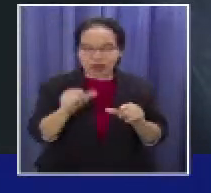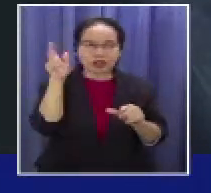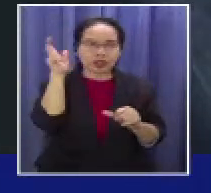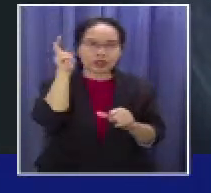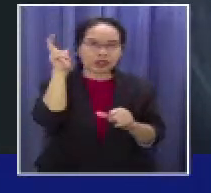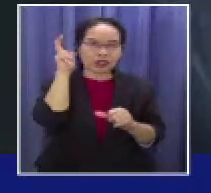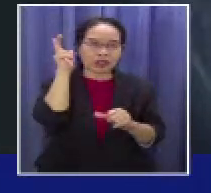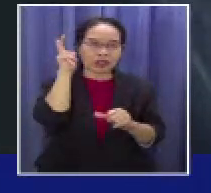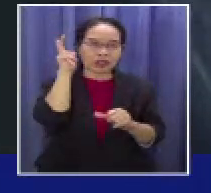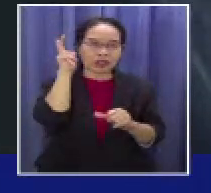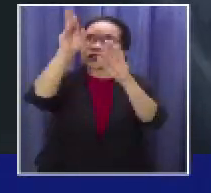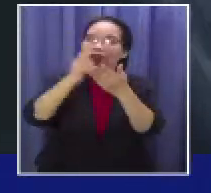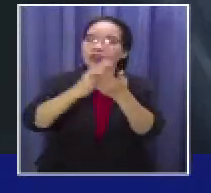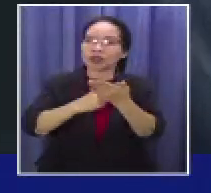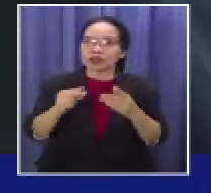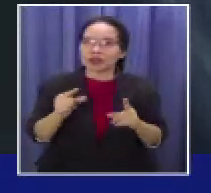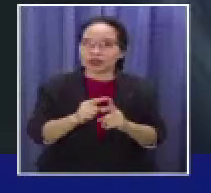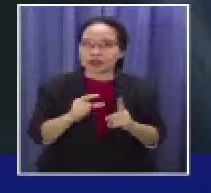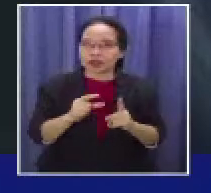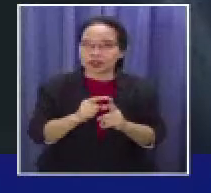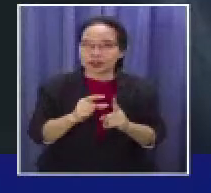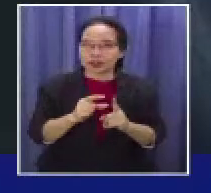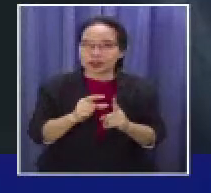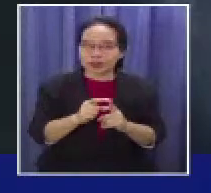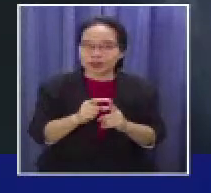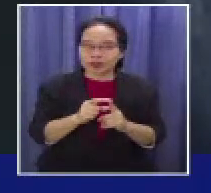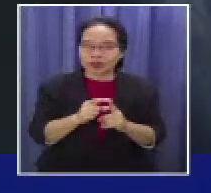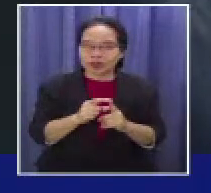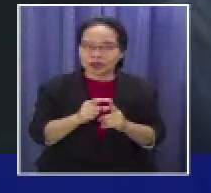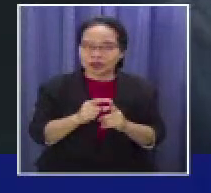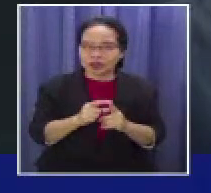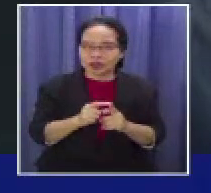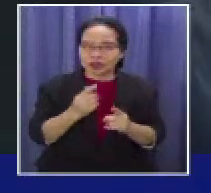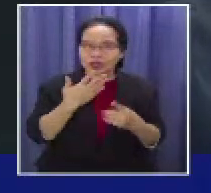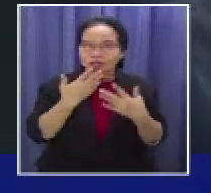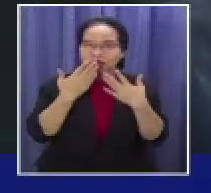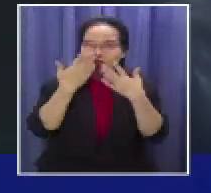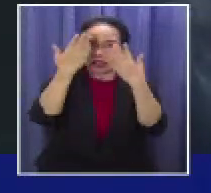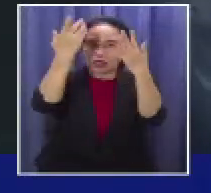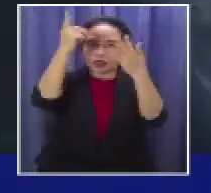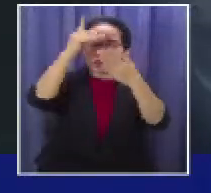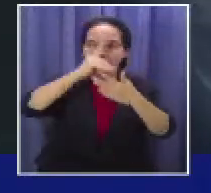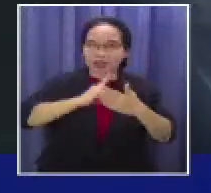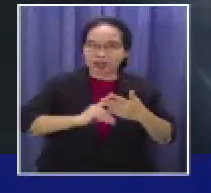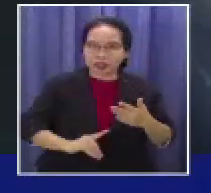salita. Salamat po sa iyong pagnanasang.